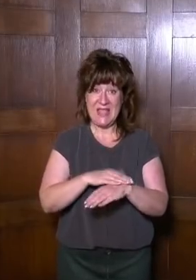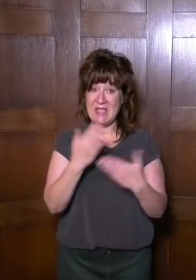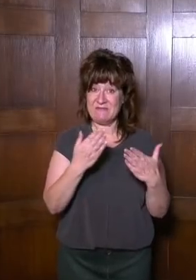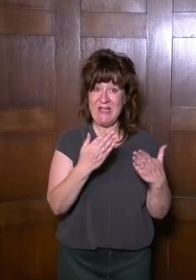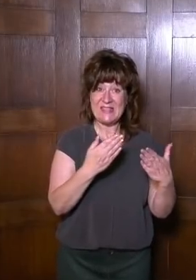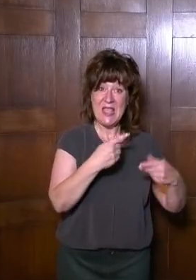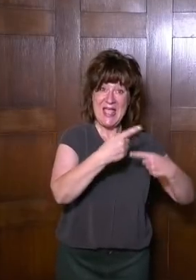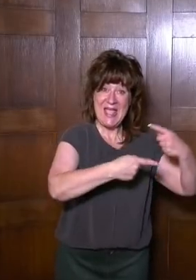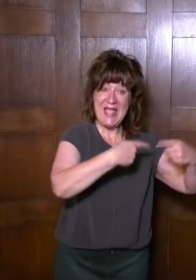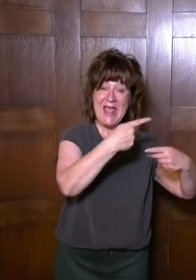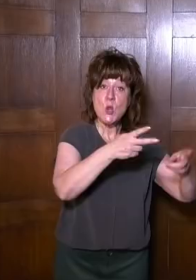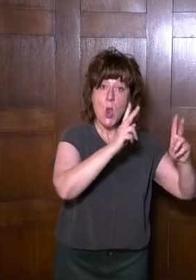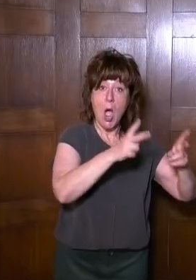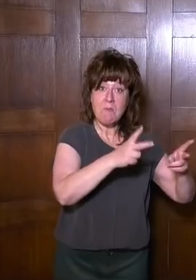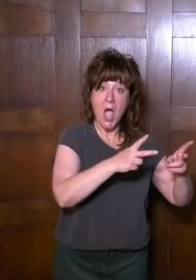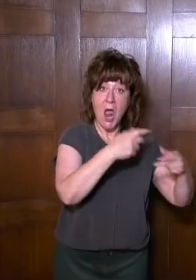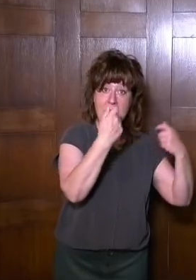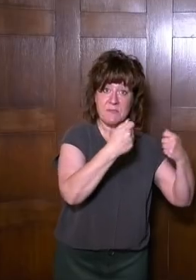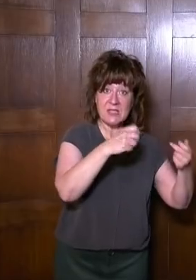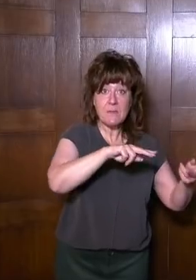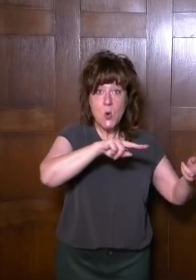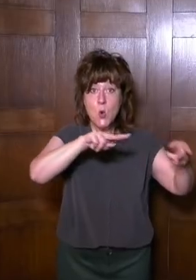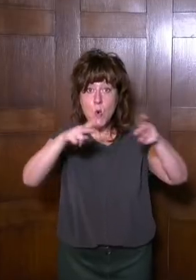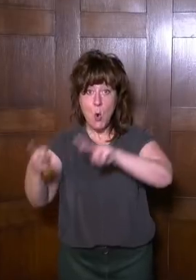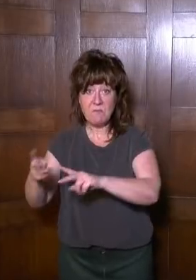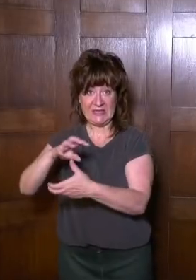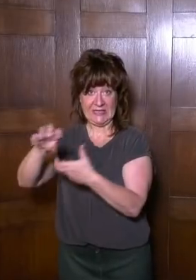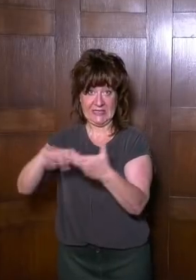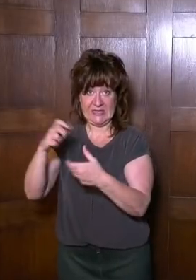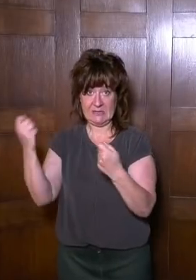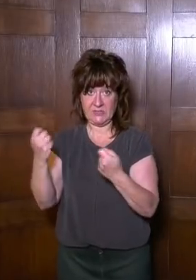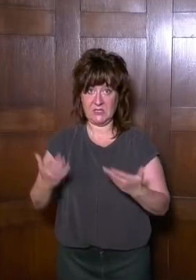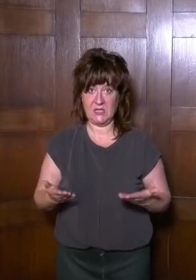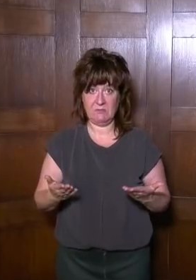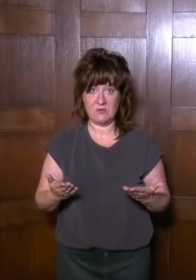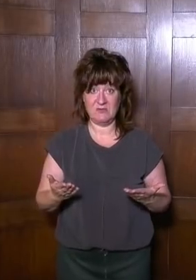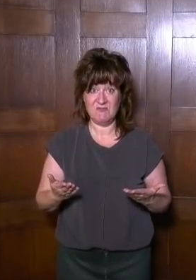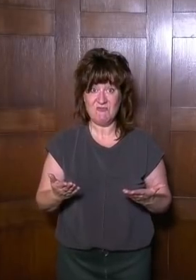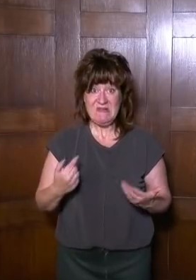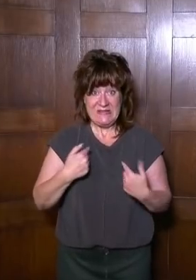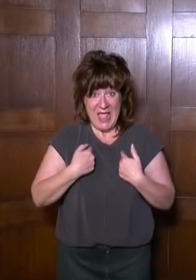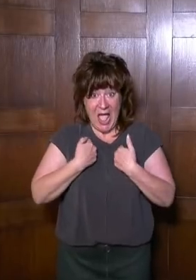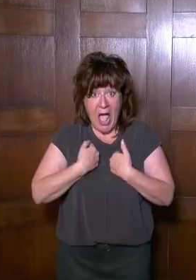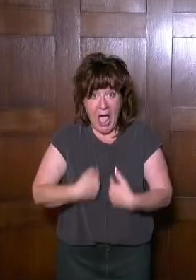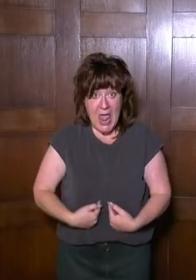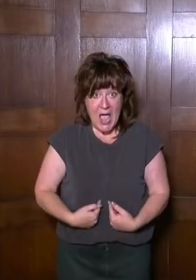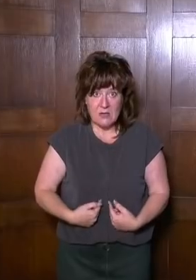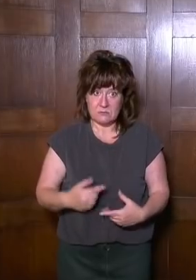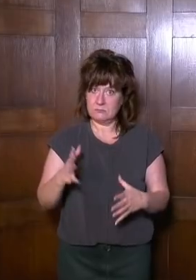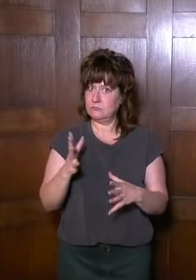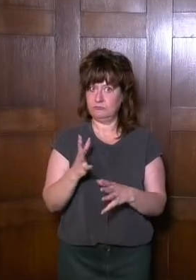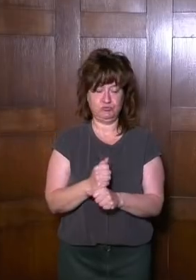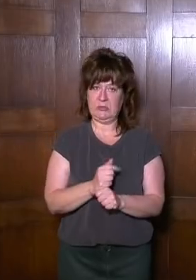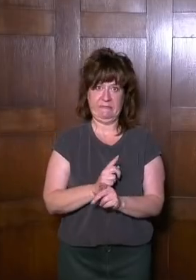auf einen Krisenbetrieb. Und wir hätten das mit Sicherheit alleine nicht geschafft. Uns